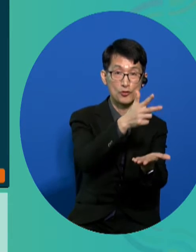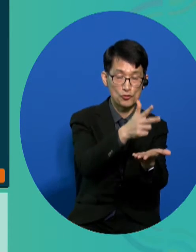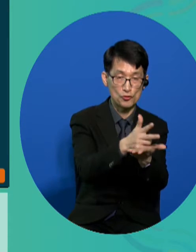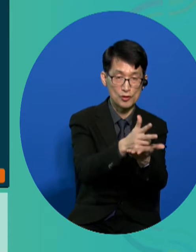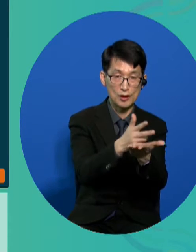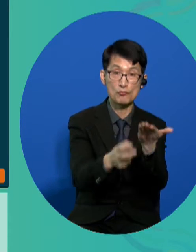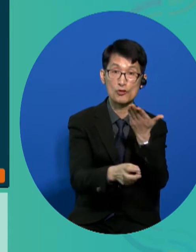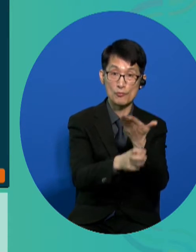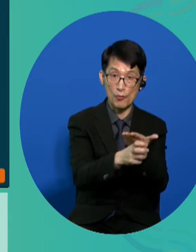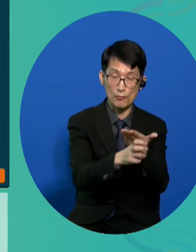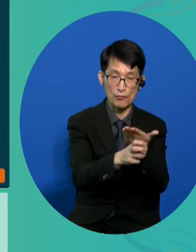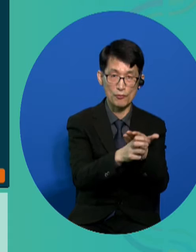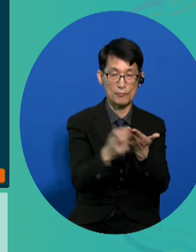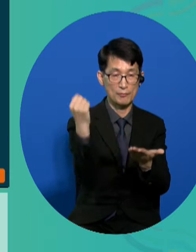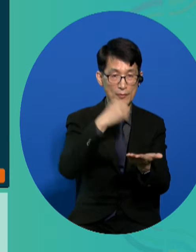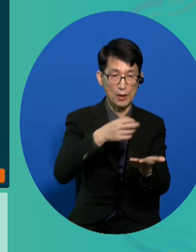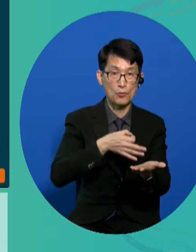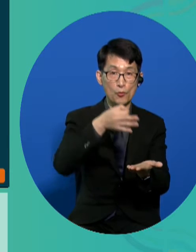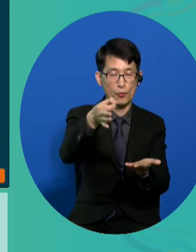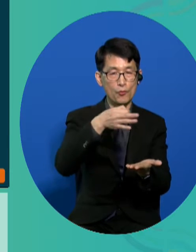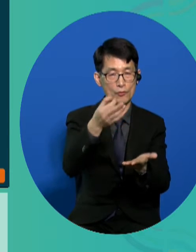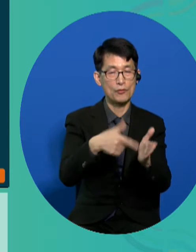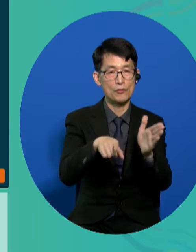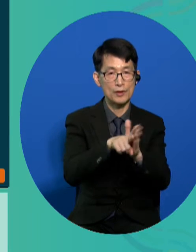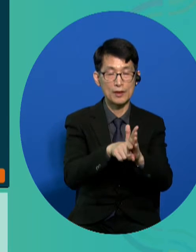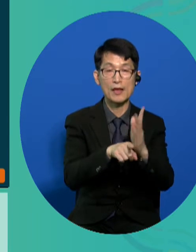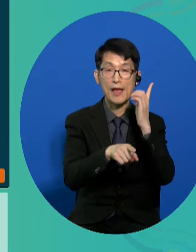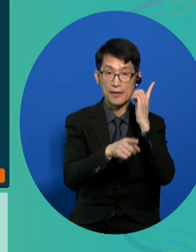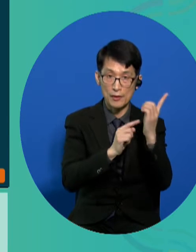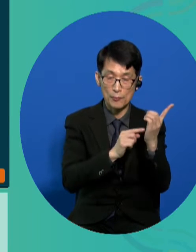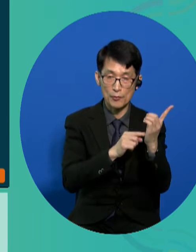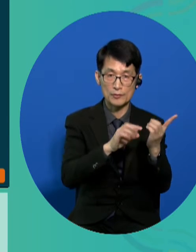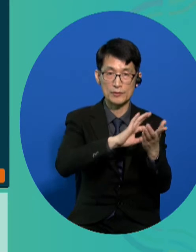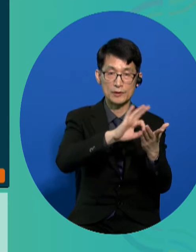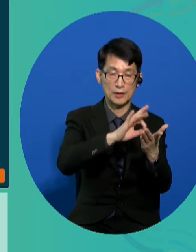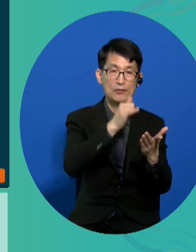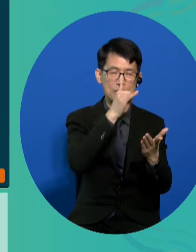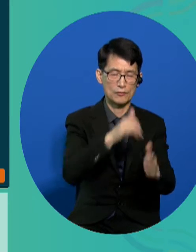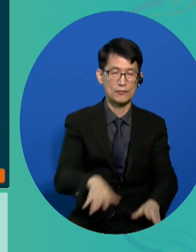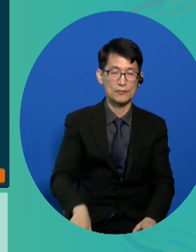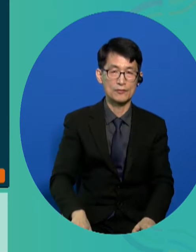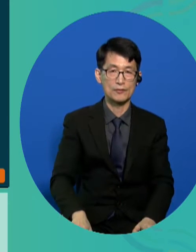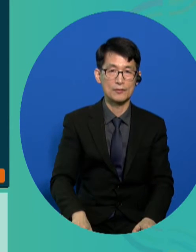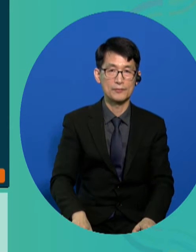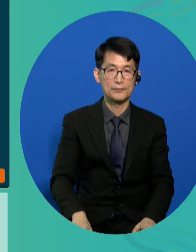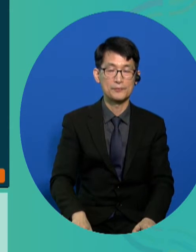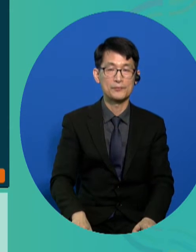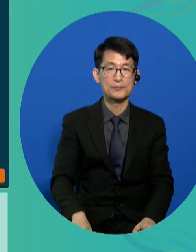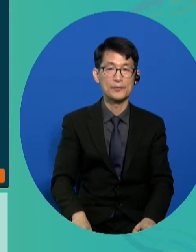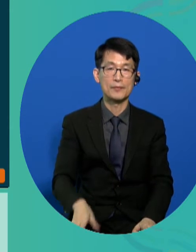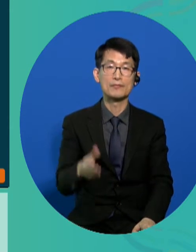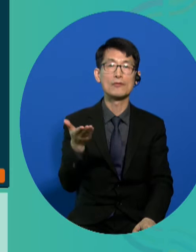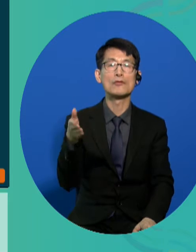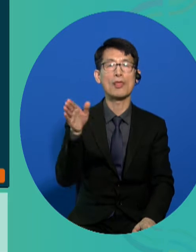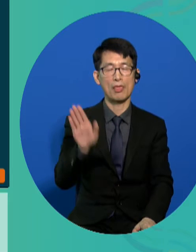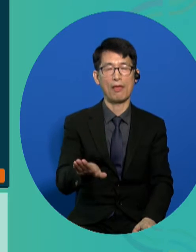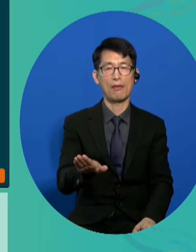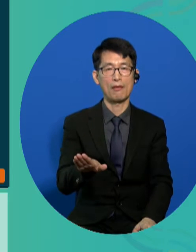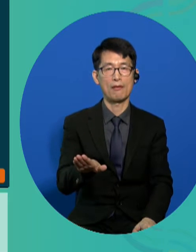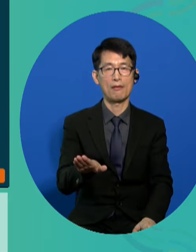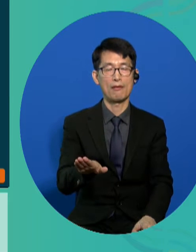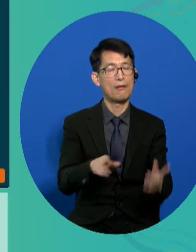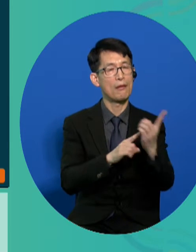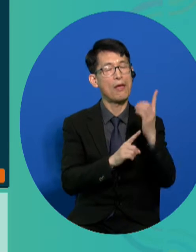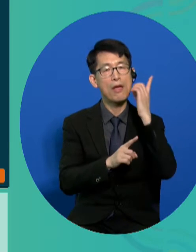등을 지불하기 위한 모바일 앱이 많습니다. 도서관 이용료를 지불할 수 있는 모바일 앱도 있죠. 그러나 이와 같은